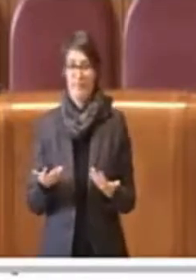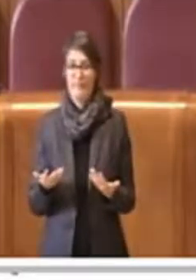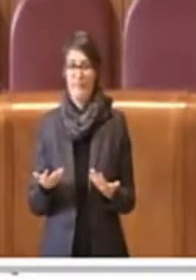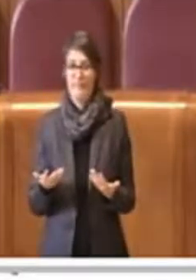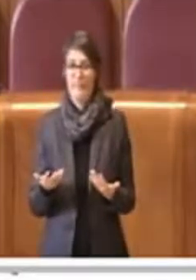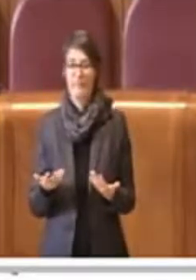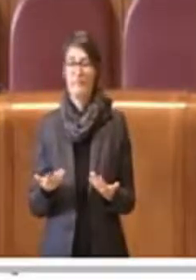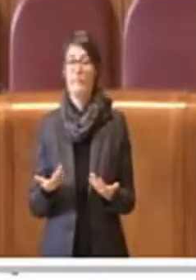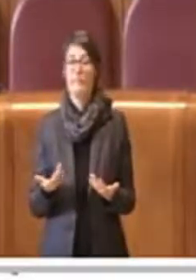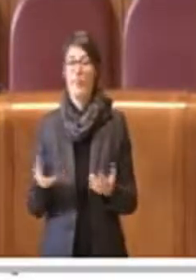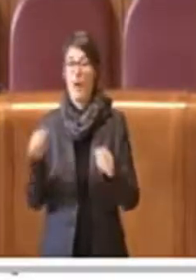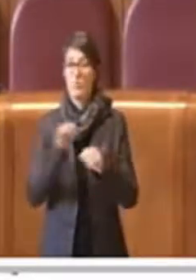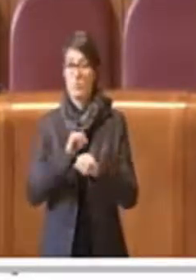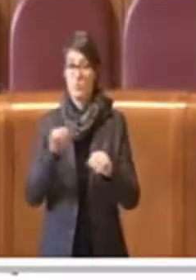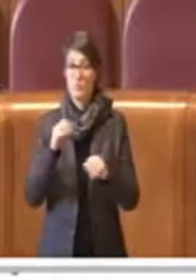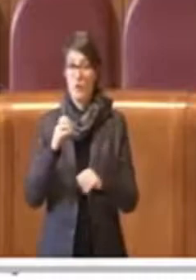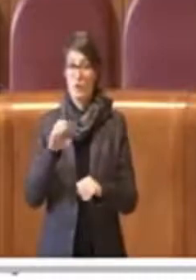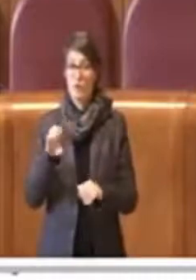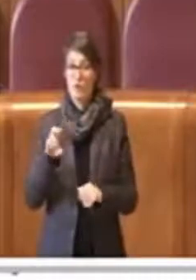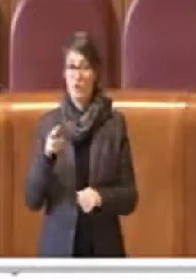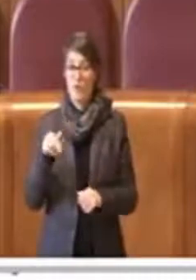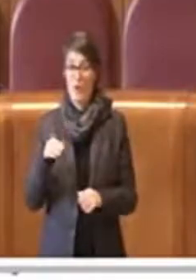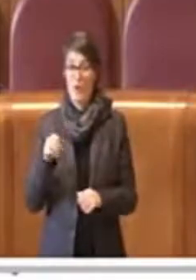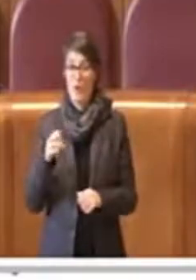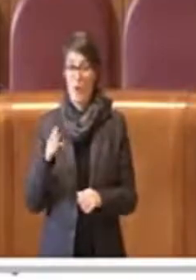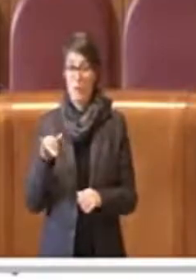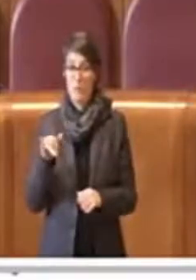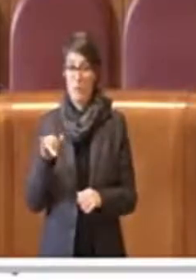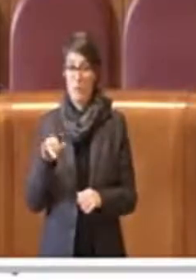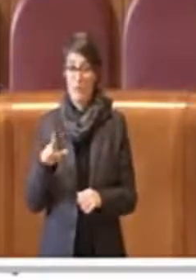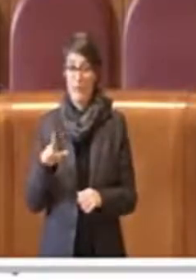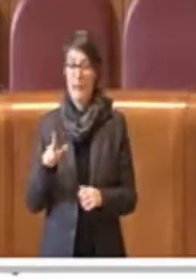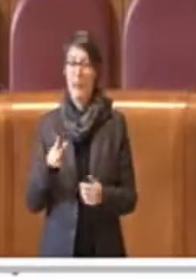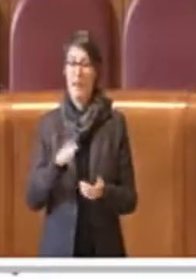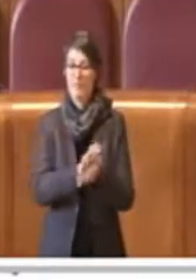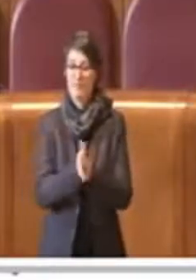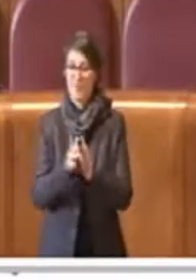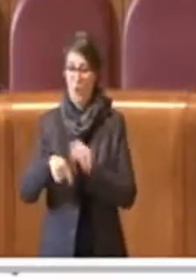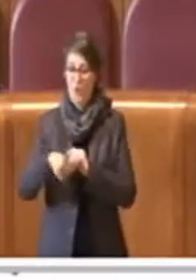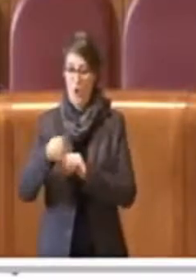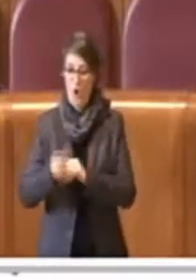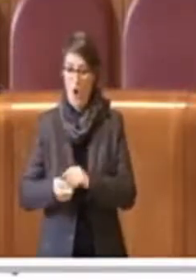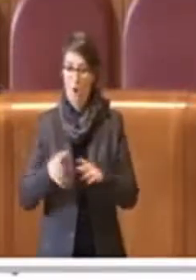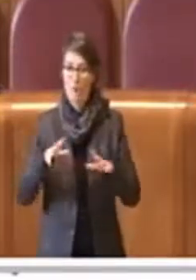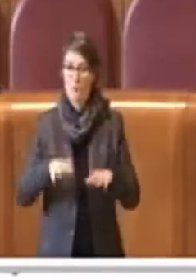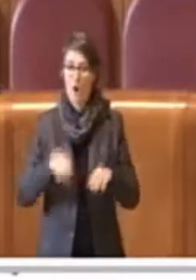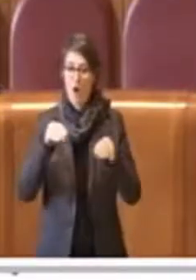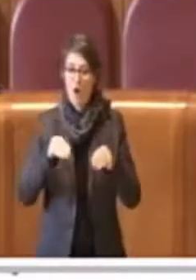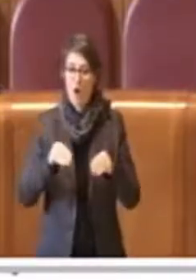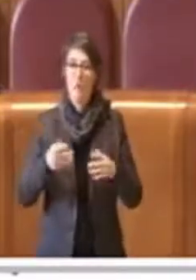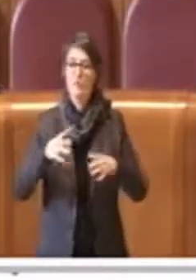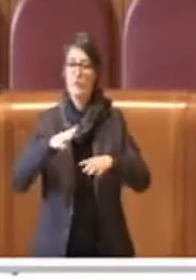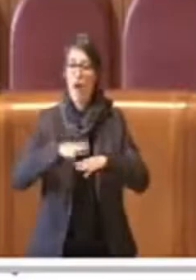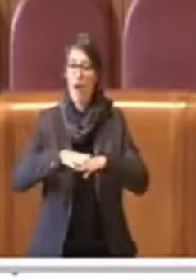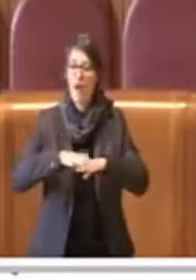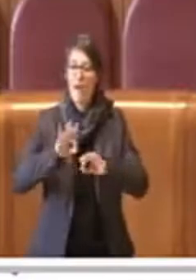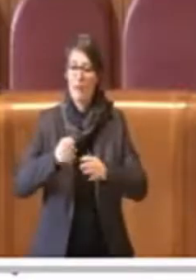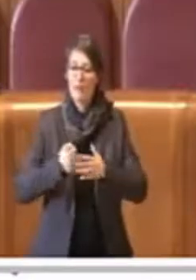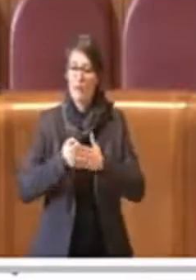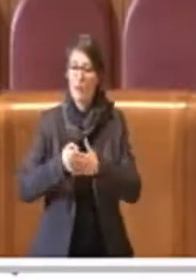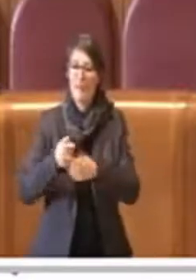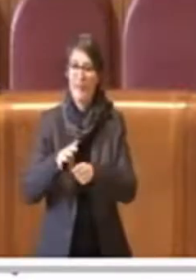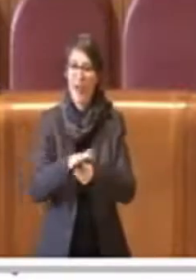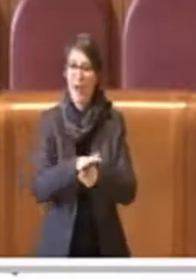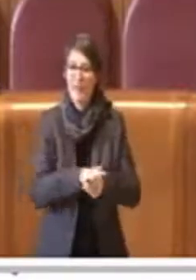di Chernobyl, si è attivata una rete di solidarietà familiare che pone l'Italia al